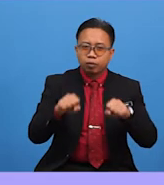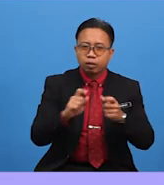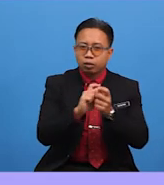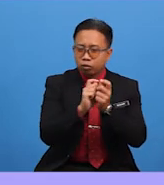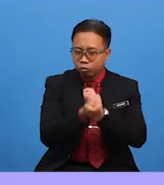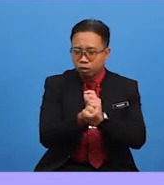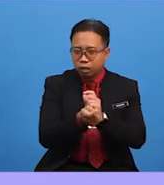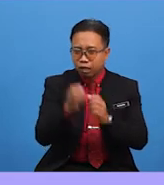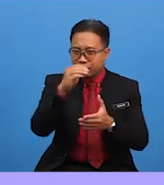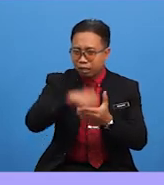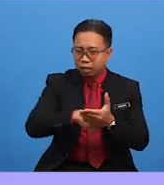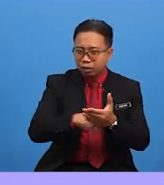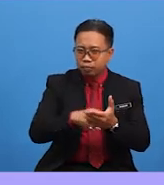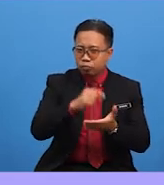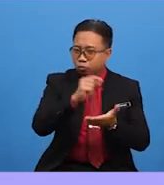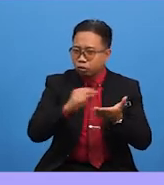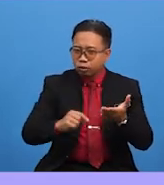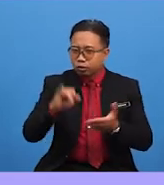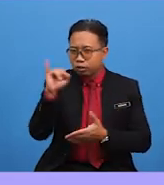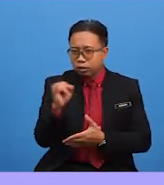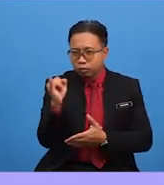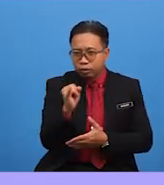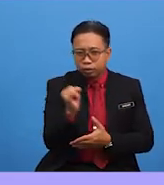boleh tukarkan ke dalam tulisan Jawi.